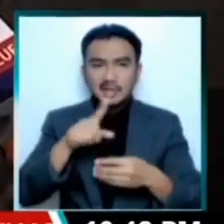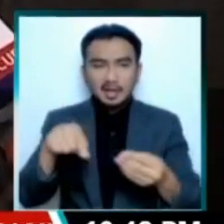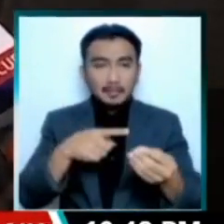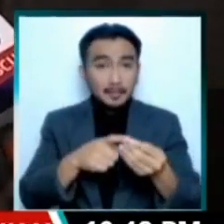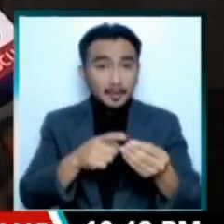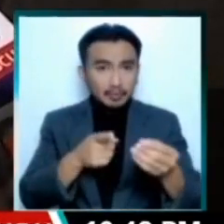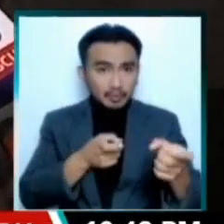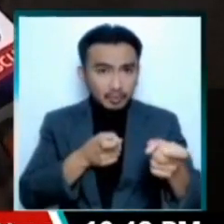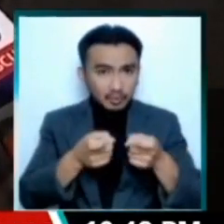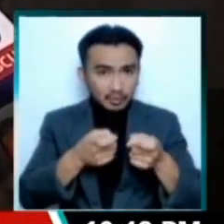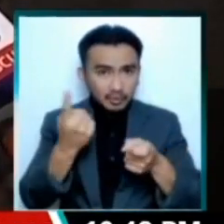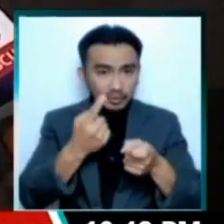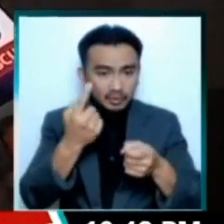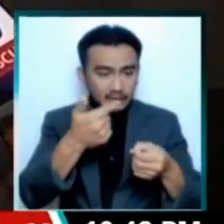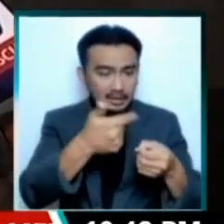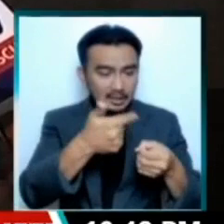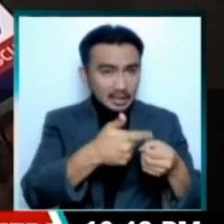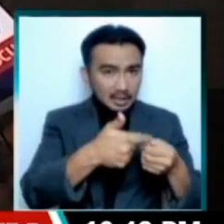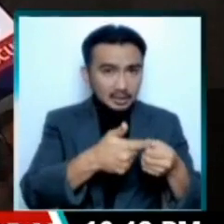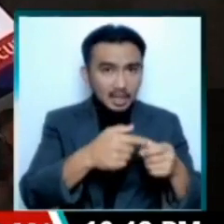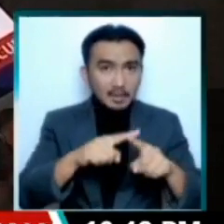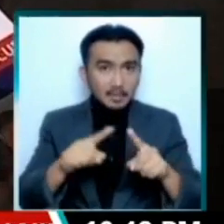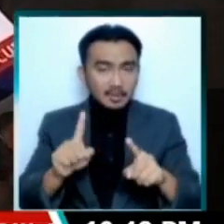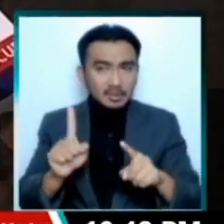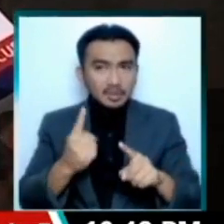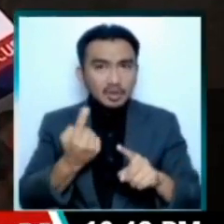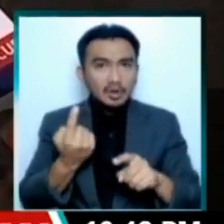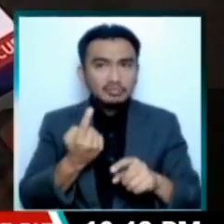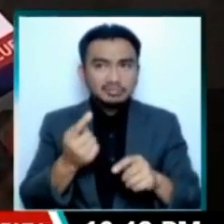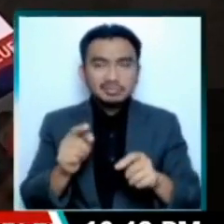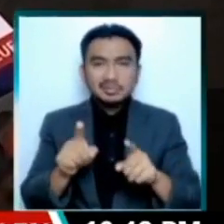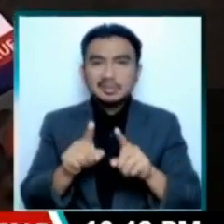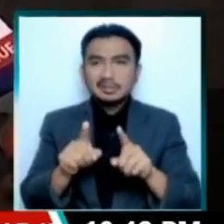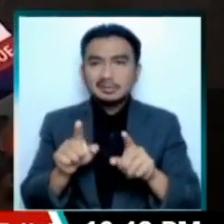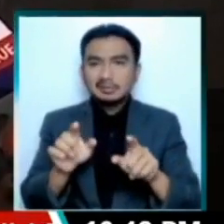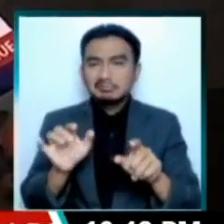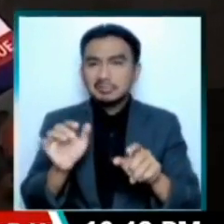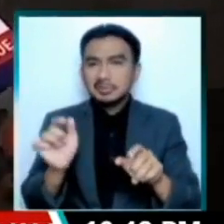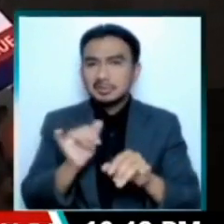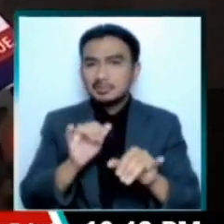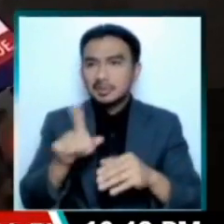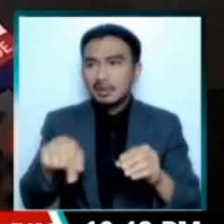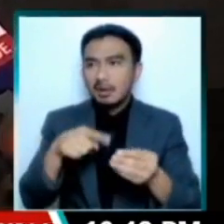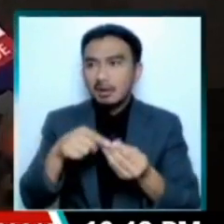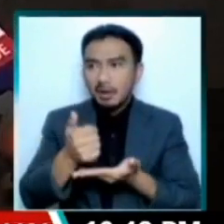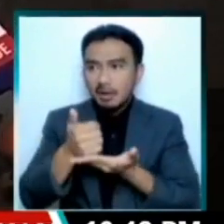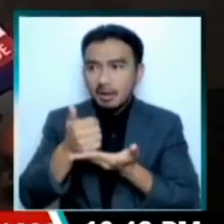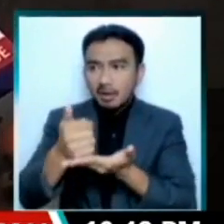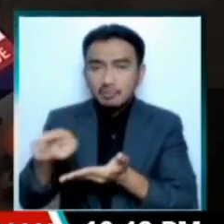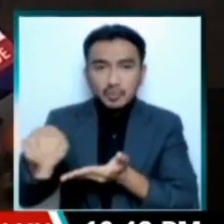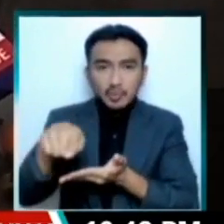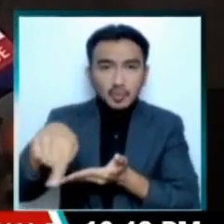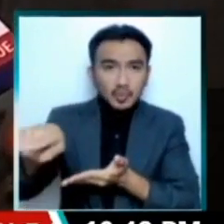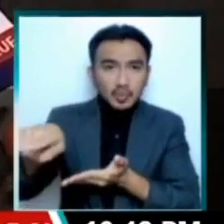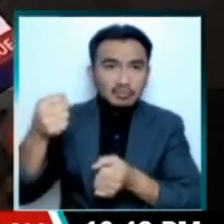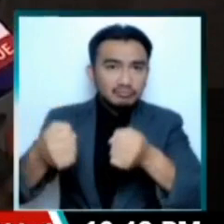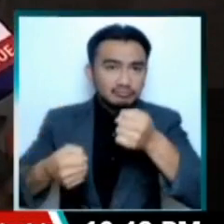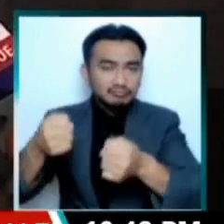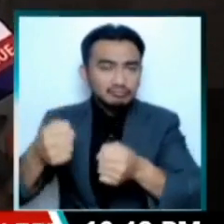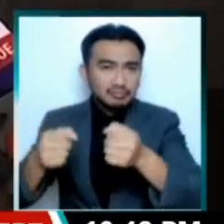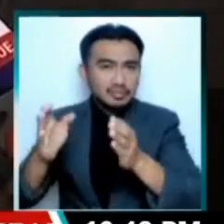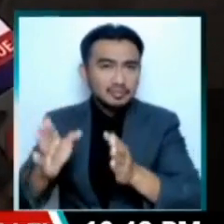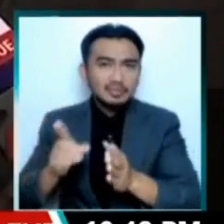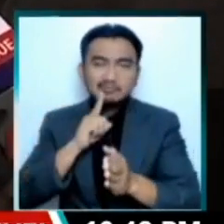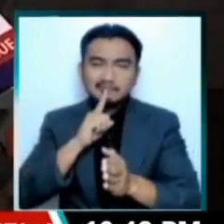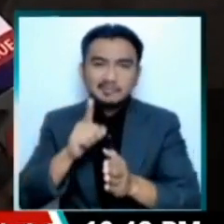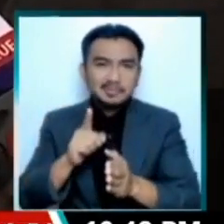gasolina. Pero yung tulong na kinakailangan ngayon ng ating mga drivers, mas mahigit pa doon.